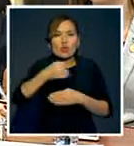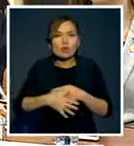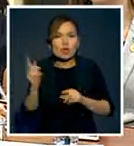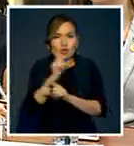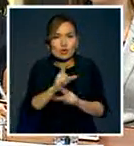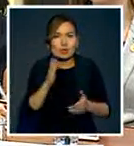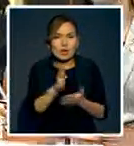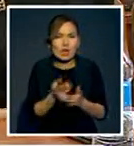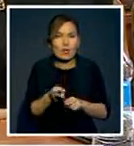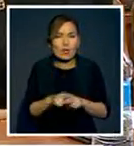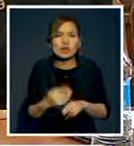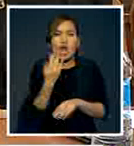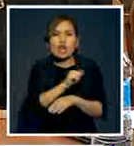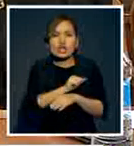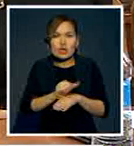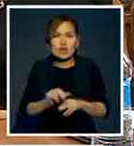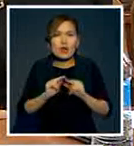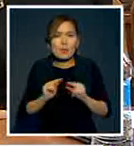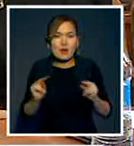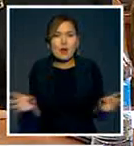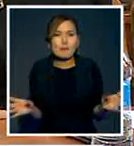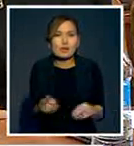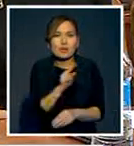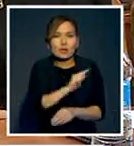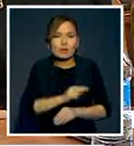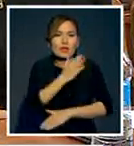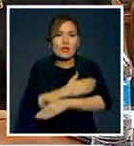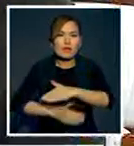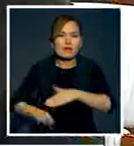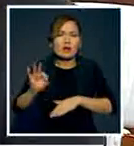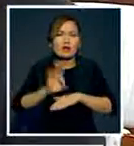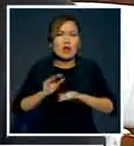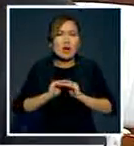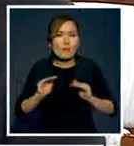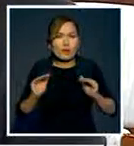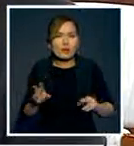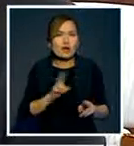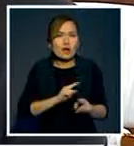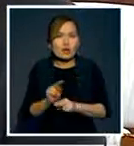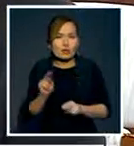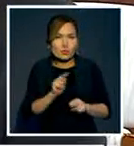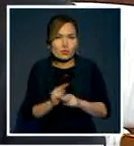үшін отандық мамандар шетелдік педагогтармен өзара тәжірибе алмасу жұмыстарын қарқынды жүргізіп жатыр.